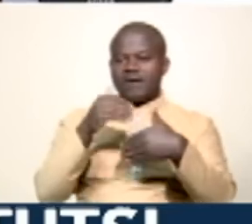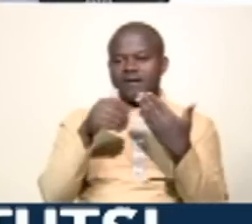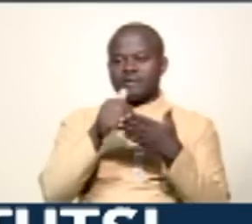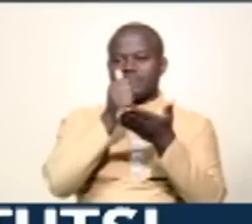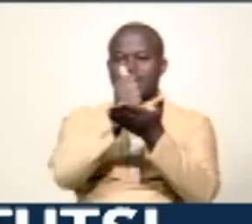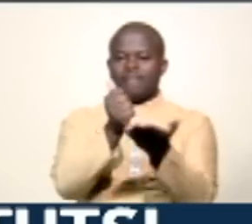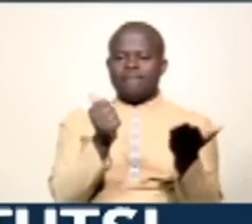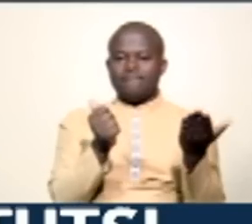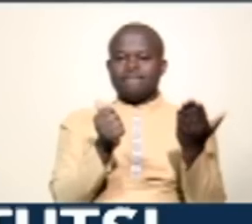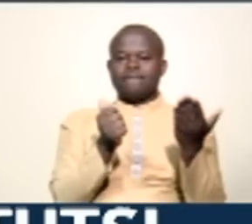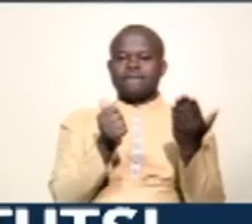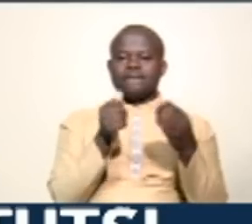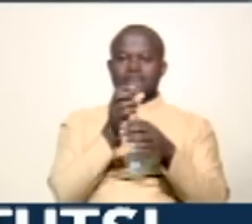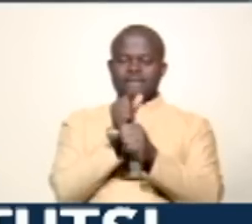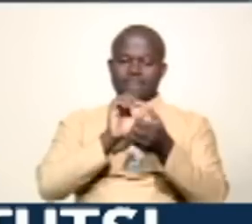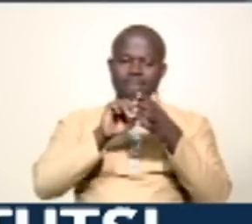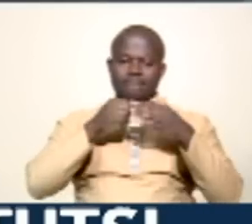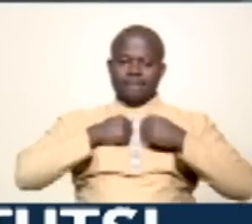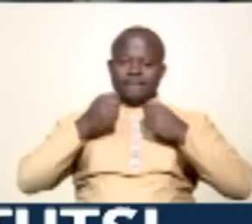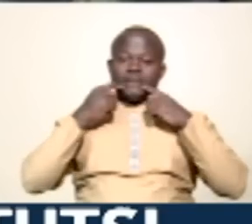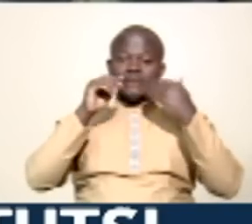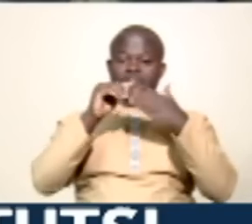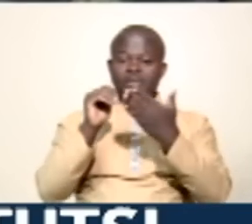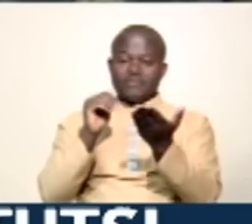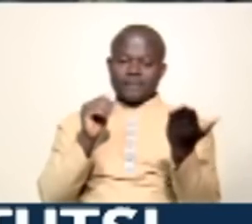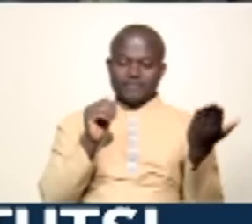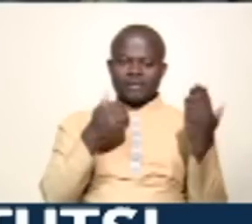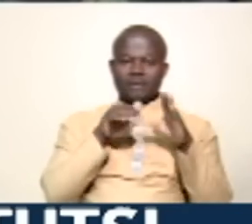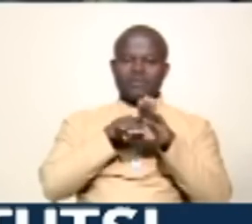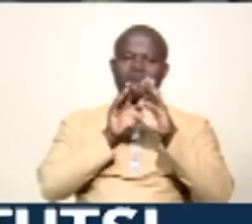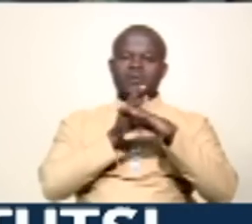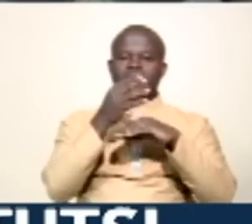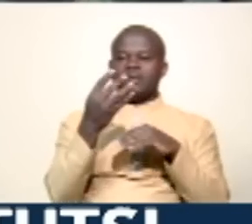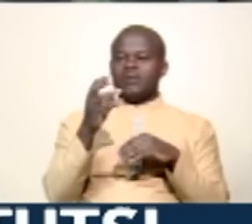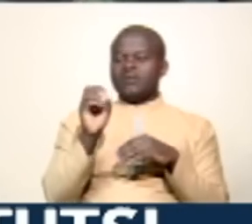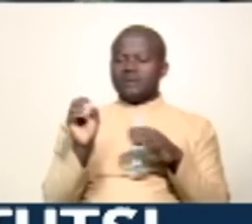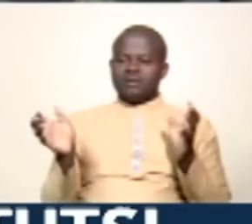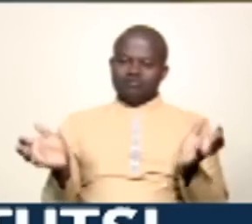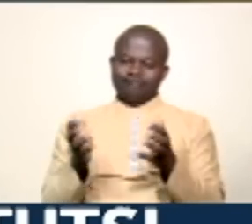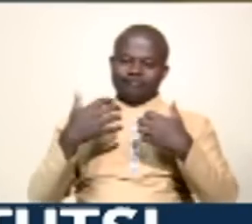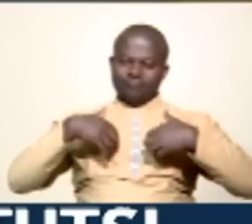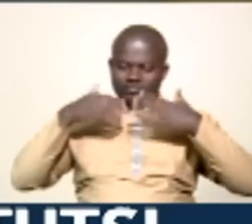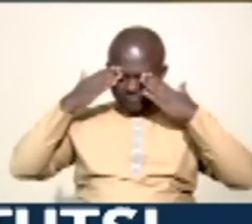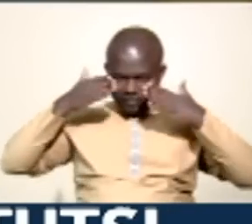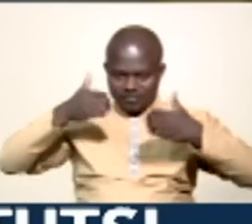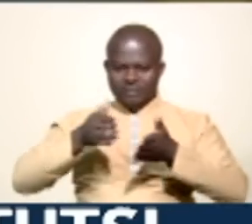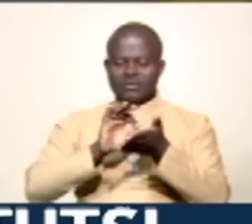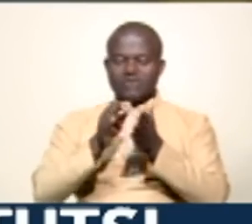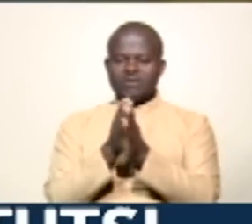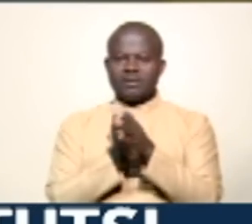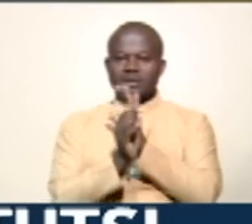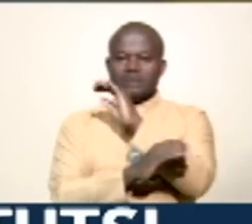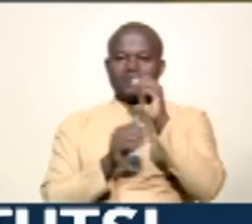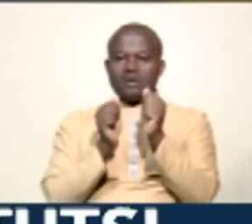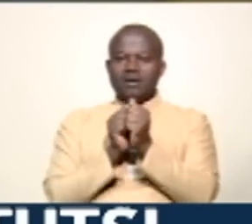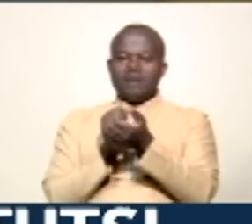tubafasha. Urugaga rw'abanditsi mu Rwanda ruvuga ko ubu rufite abanyamuryango barenga 400 ubu bashishikajwe no kwibanda kwandika ku mateka y'igihugu no